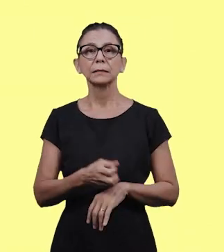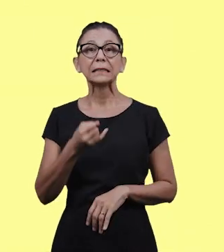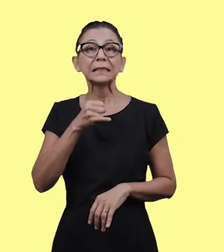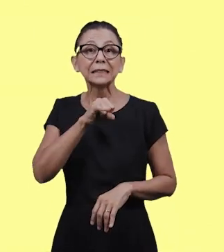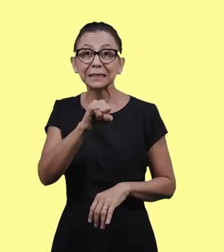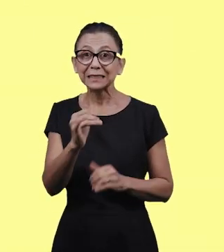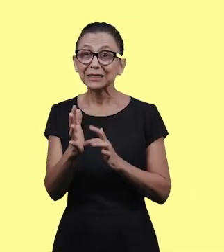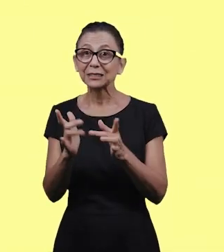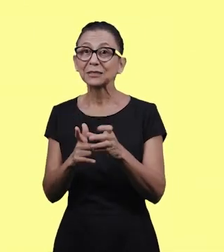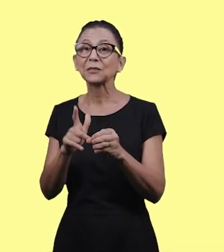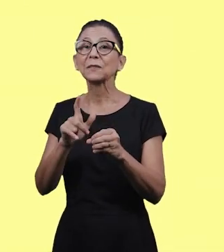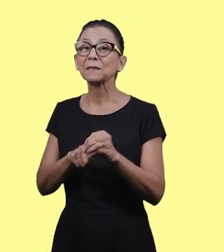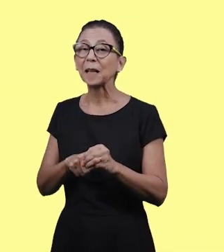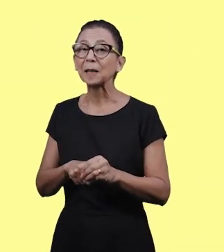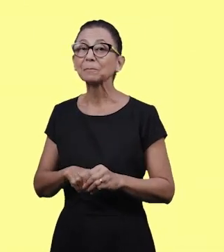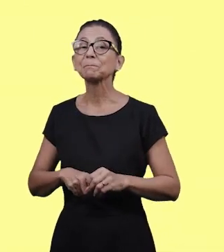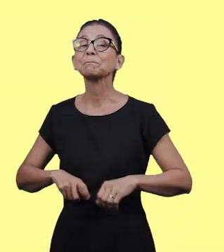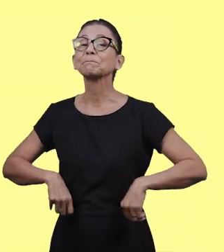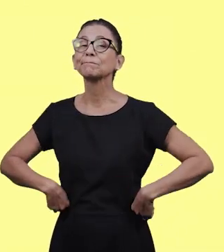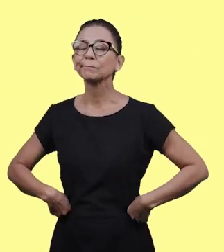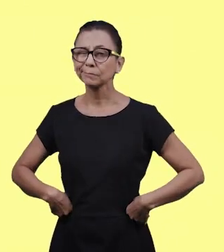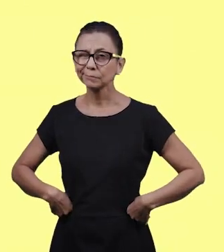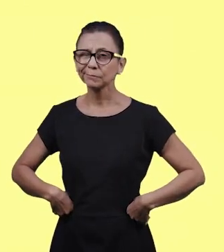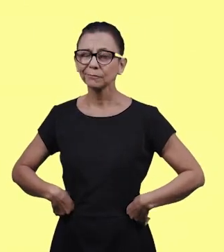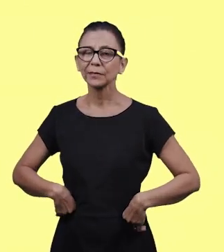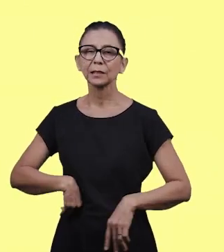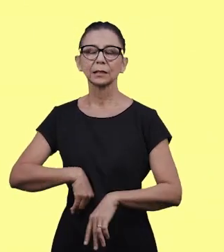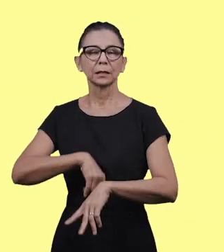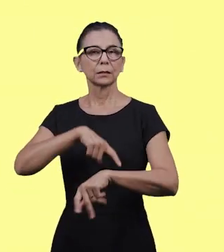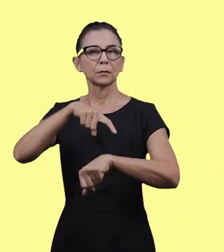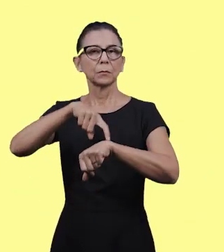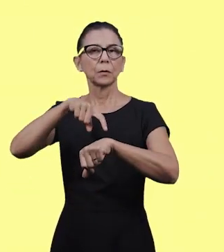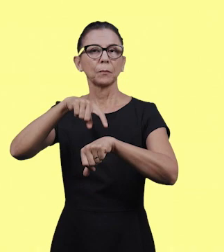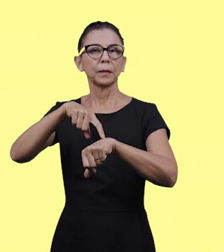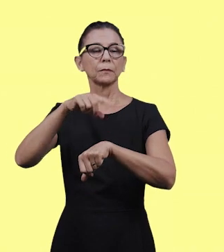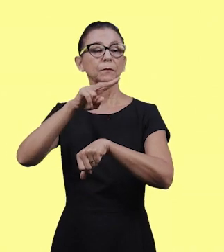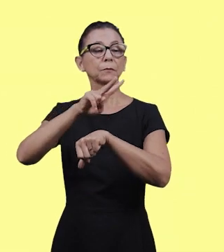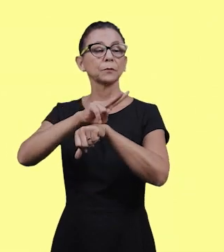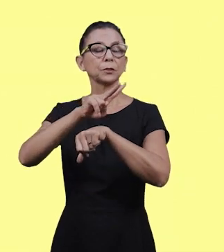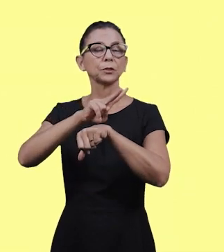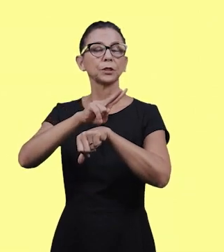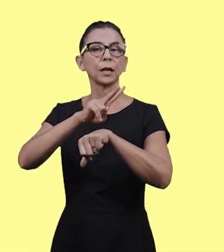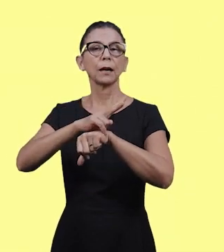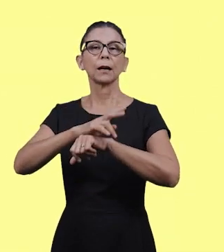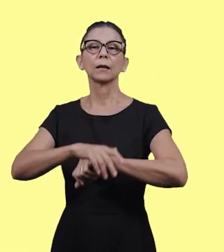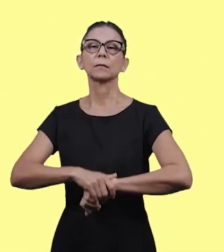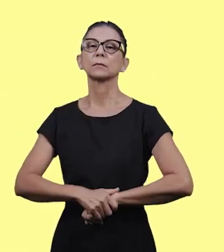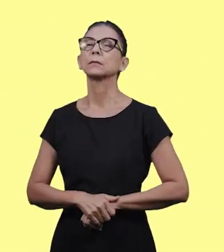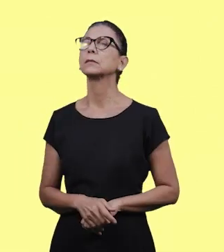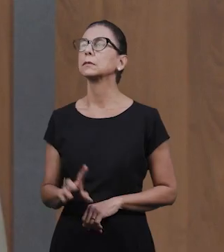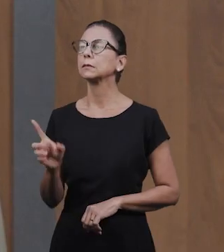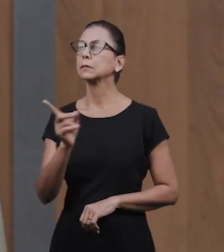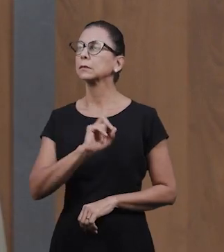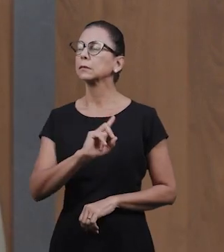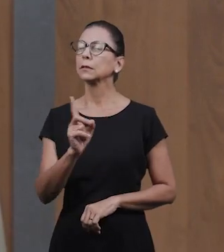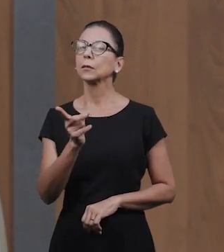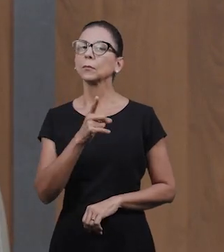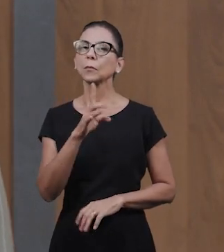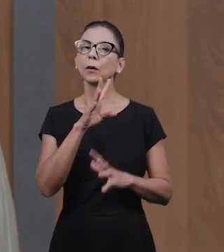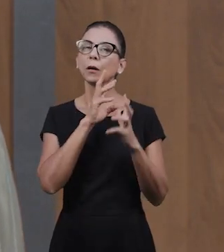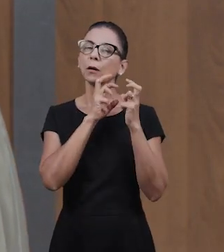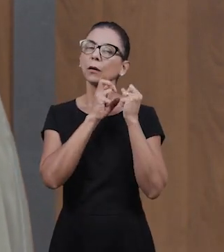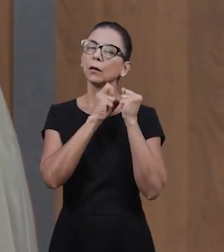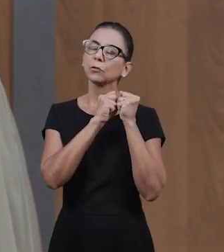Jésus reviendrait. Le moment où nous vivons, c'est un moment de vigilance. Ce n'est pas un moment de